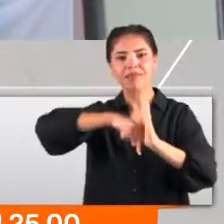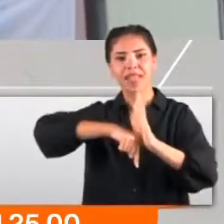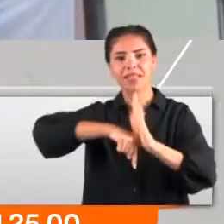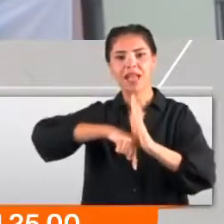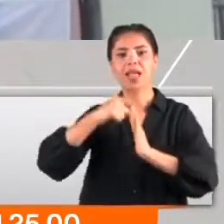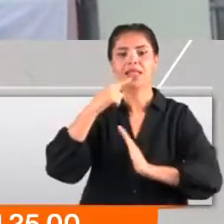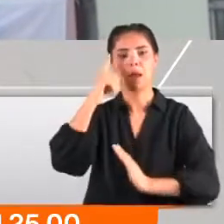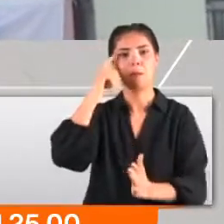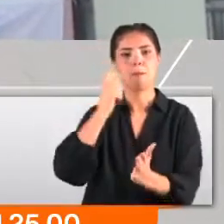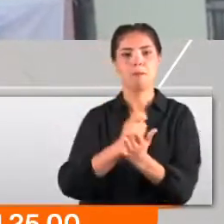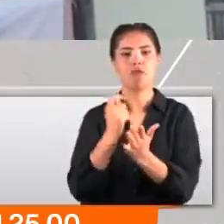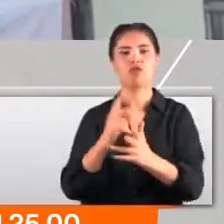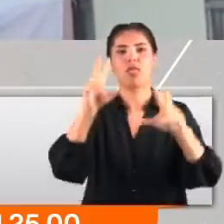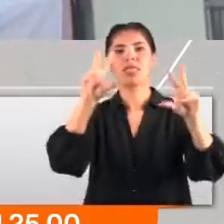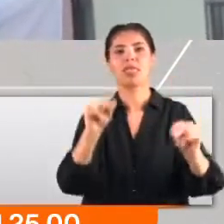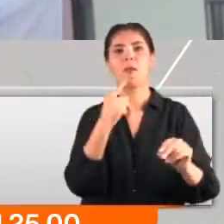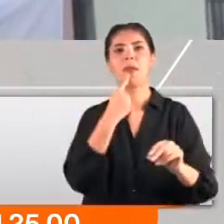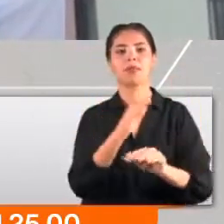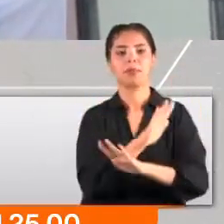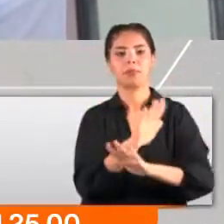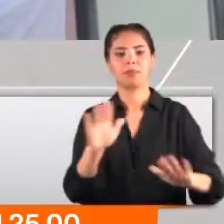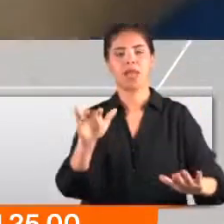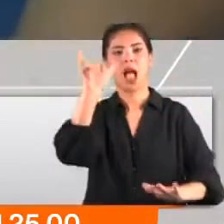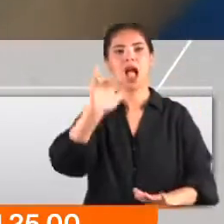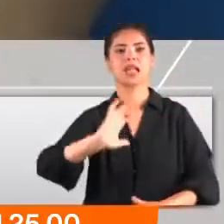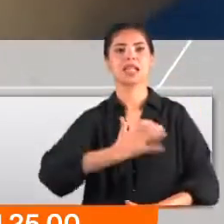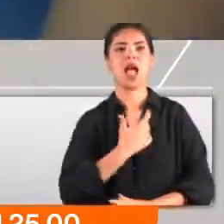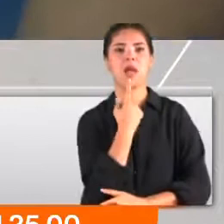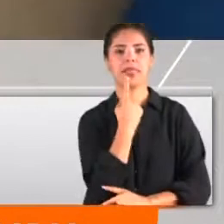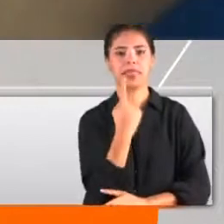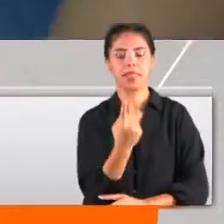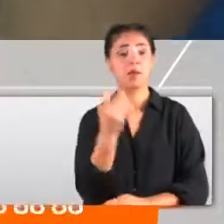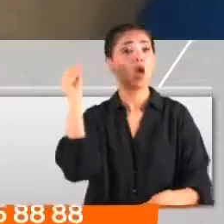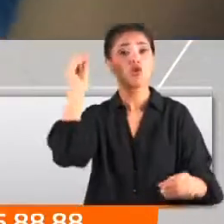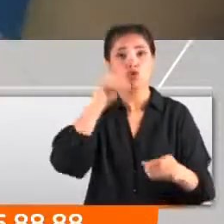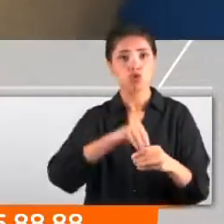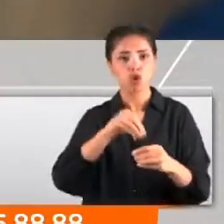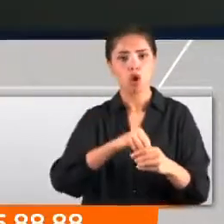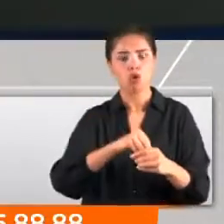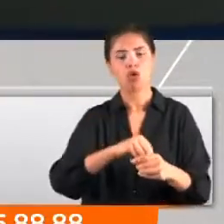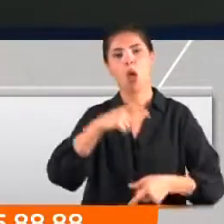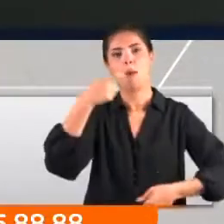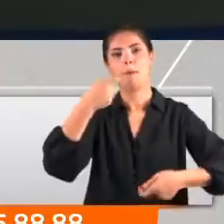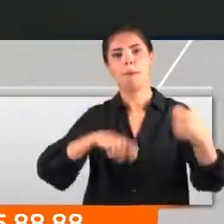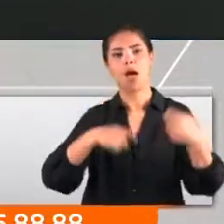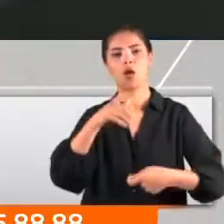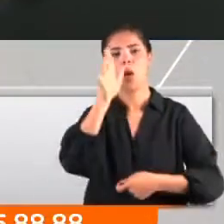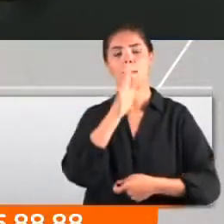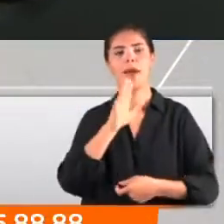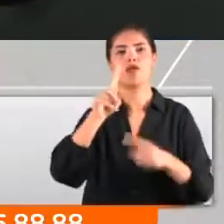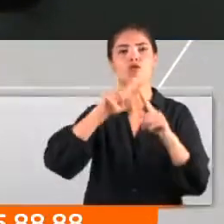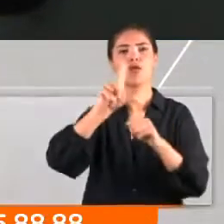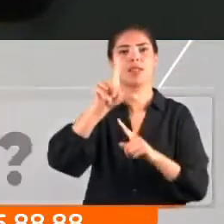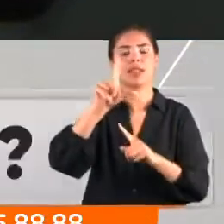diyerek başvurunuzu tamamlamış oluyorsunuz ve hak sahibi oluyorsunuz. Son aşamaysa belirlenen bankalara 500